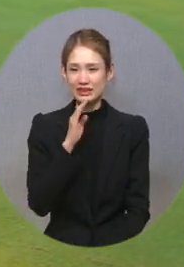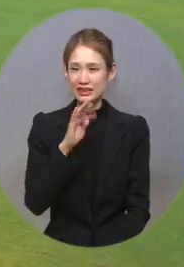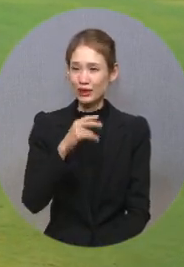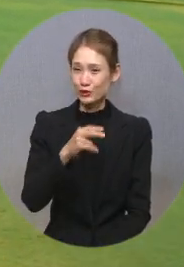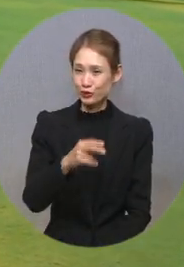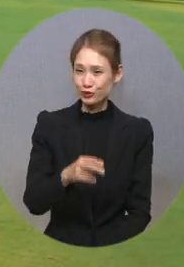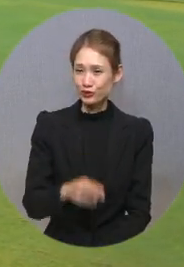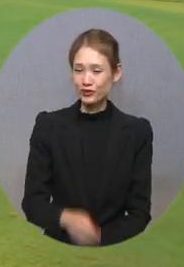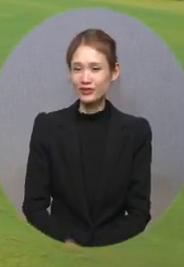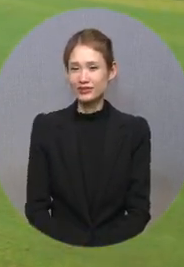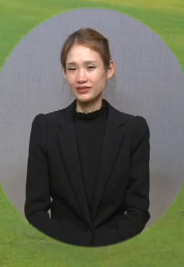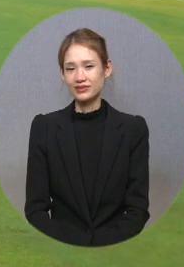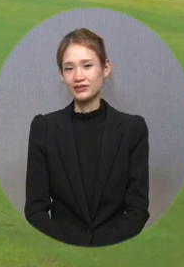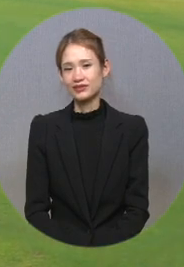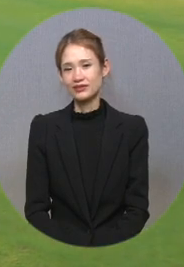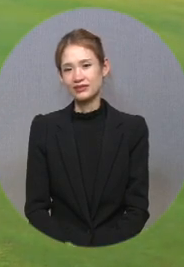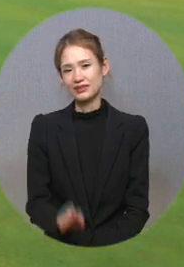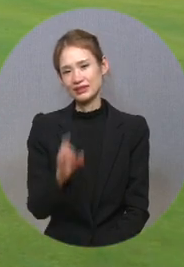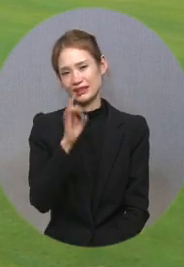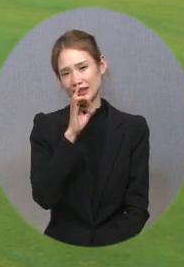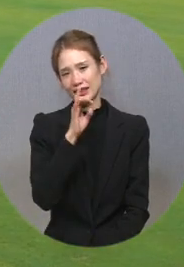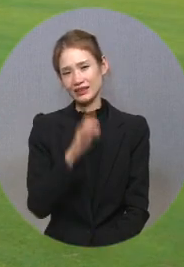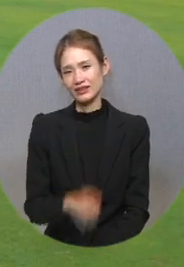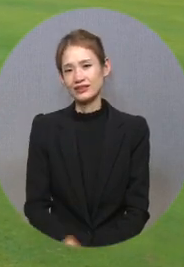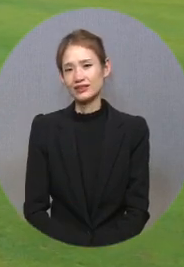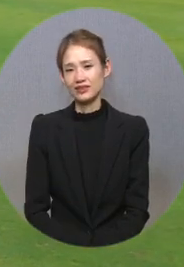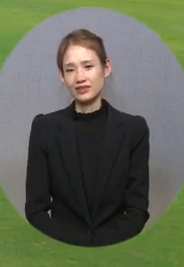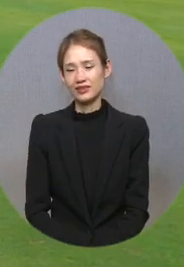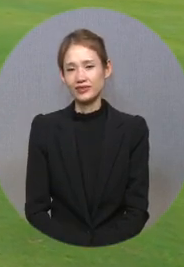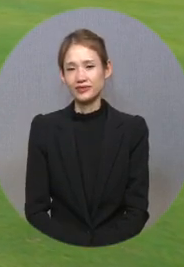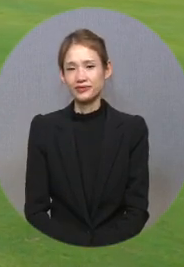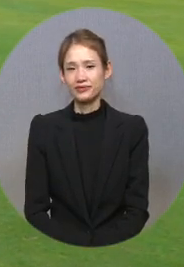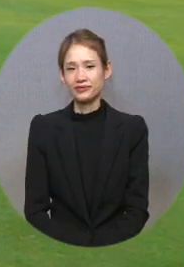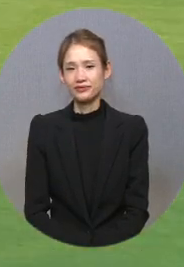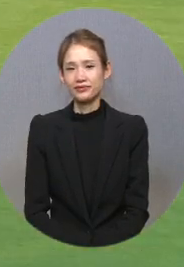아, 진짜 안 굴러. 안 구르지?